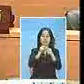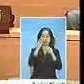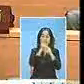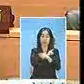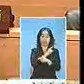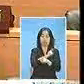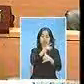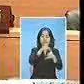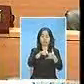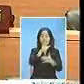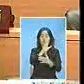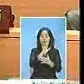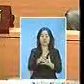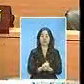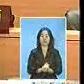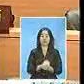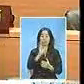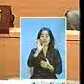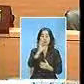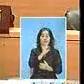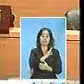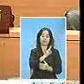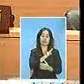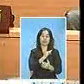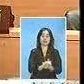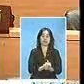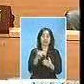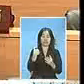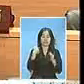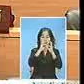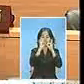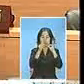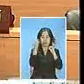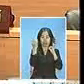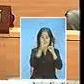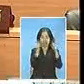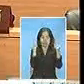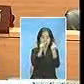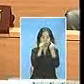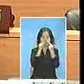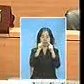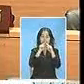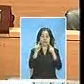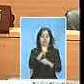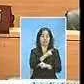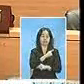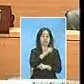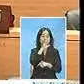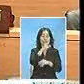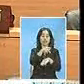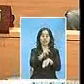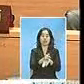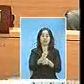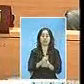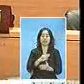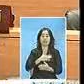ที่ของท่านประธานของเพื่อนสมาชิกความจริงก็เนื้อหาเกือบใกล้เคียงแต่ว่า อันนี้เป็นหน้าที่ท่านประธานผมคิดว่